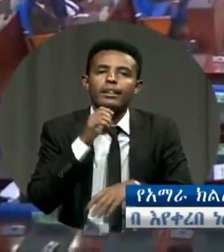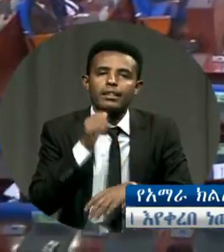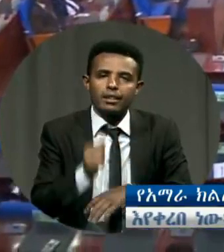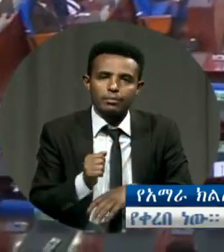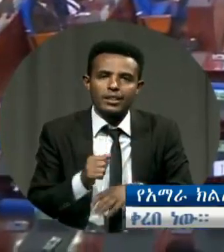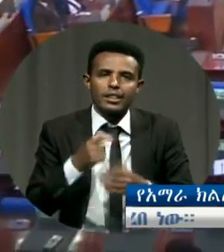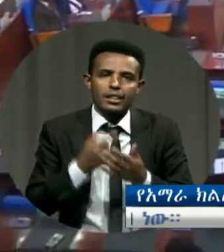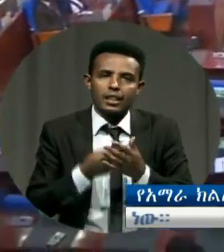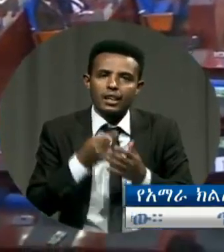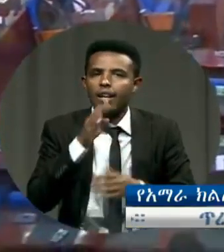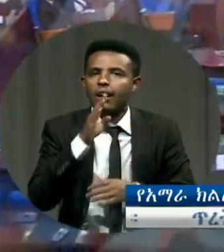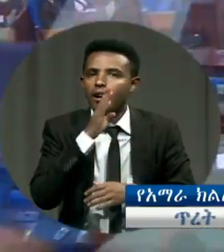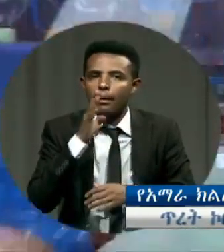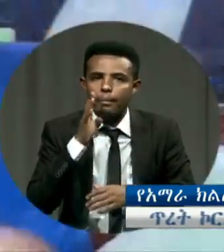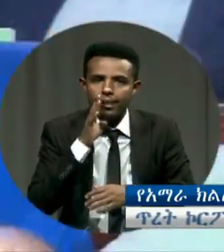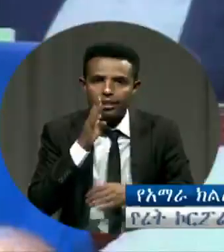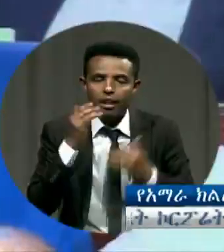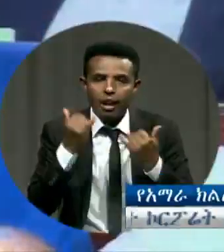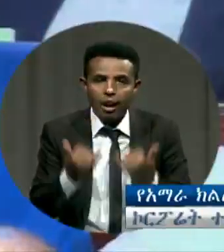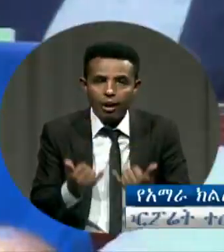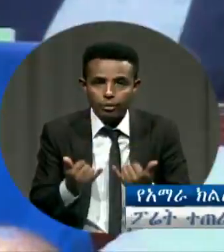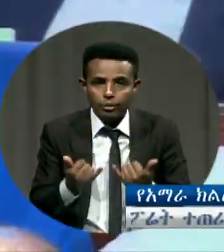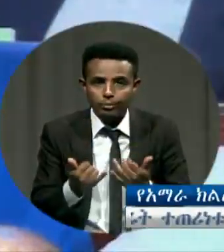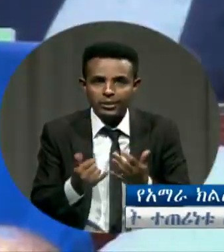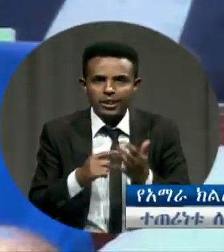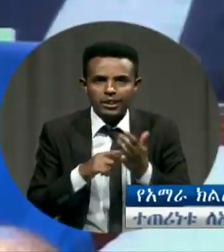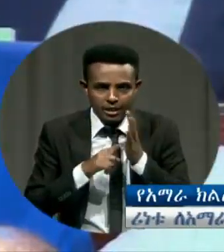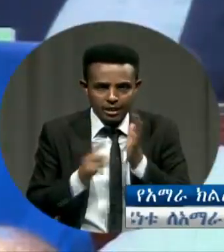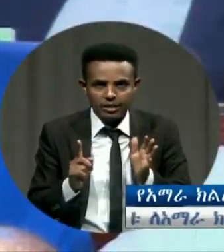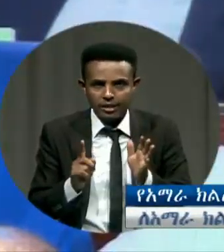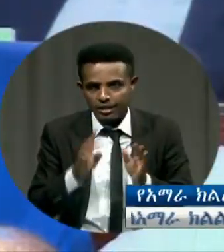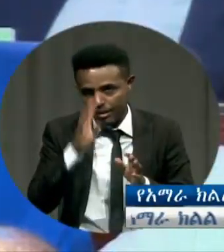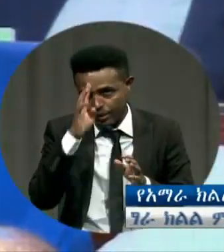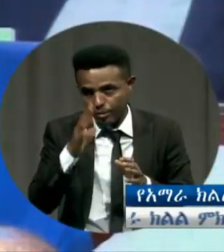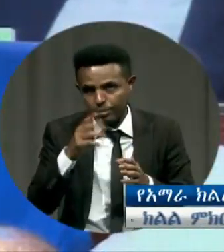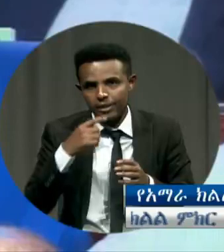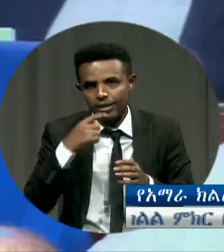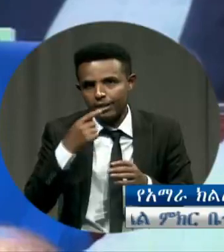ይሄ ሀሜት አሁንም ግልጽነት ተፈጥሮበታል የሚል እምነት የለኝም።